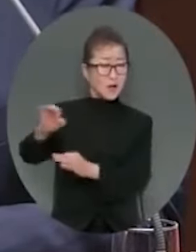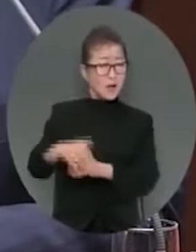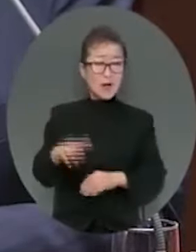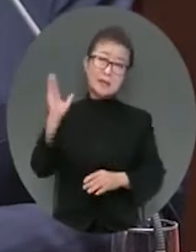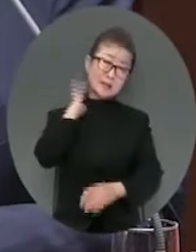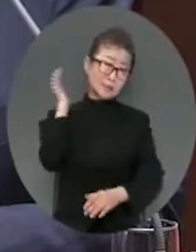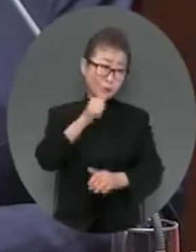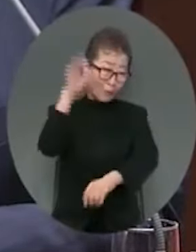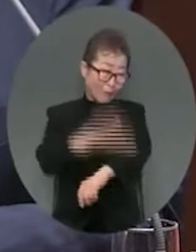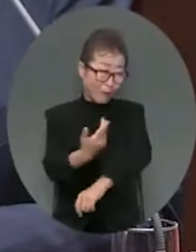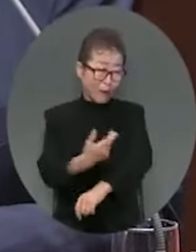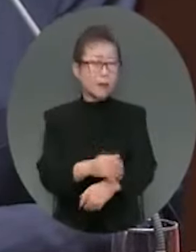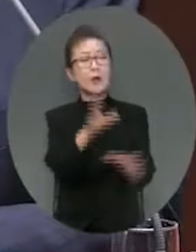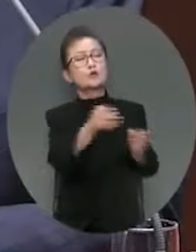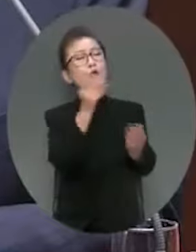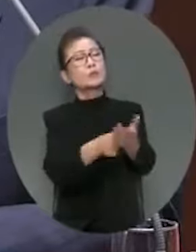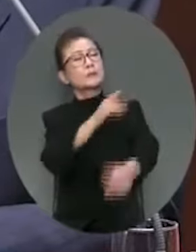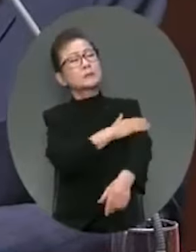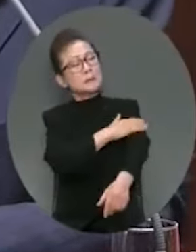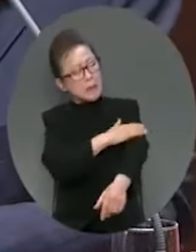잘해야 될 것 아니에요.